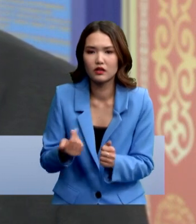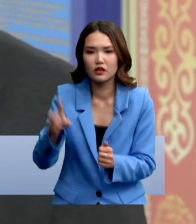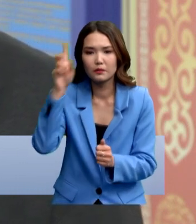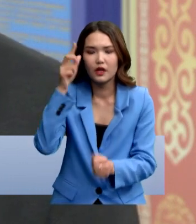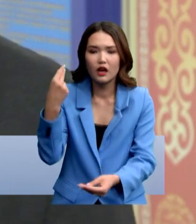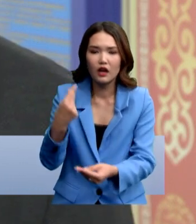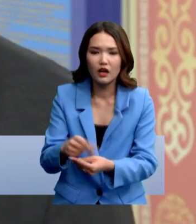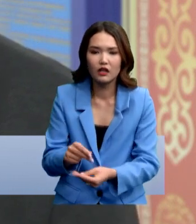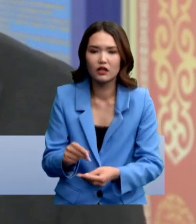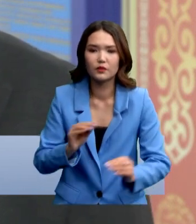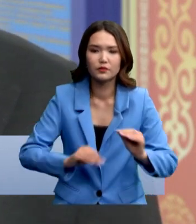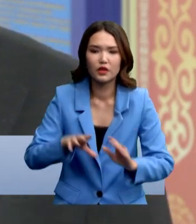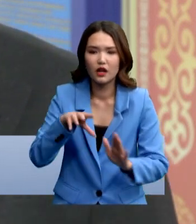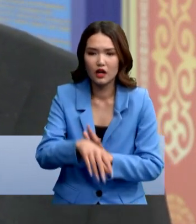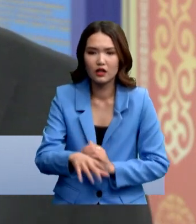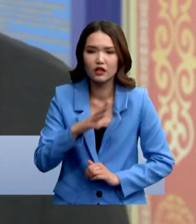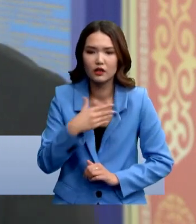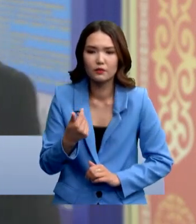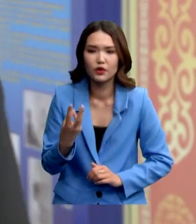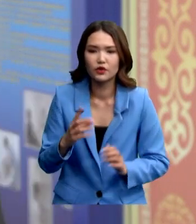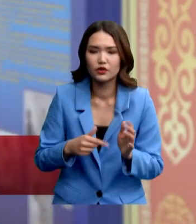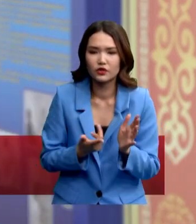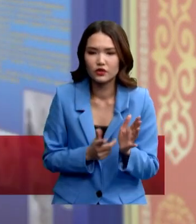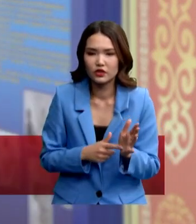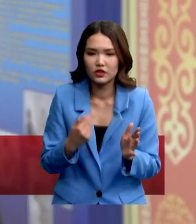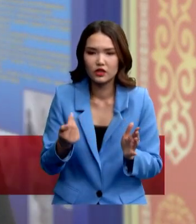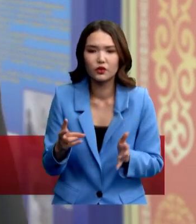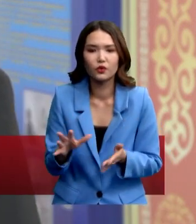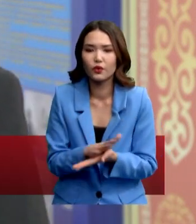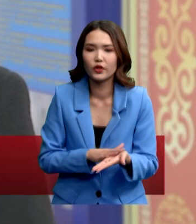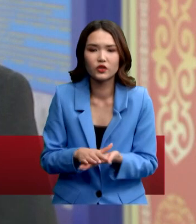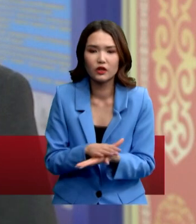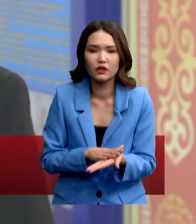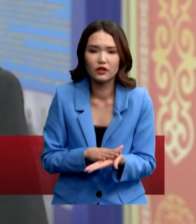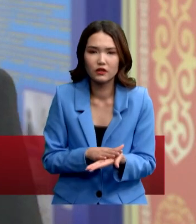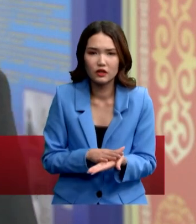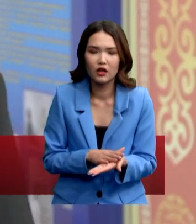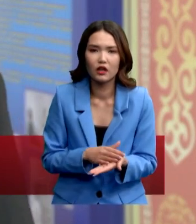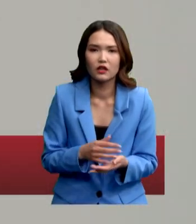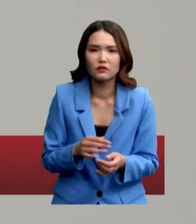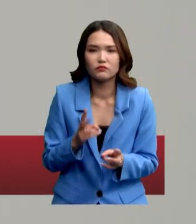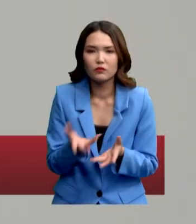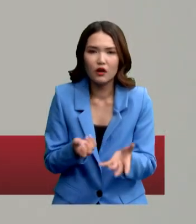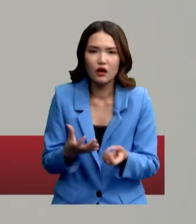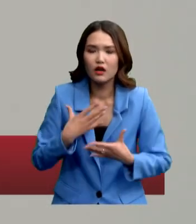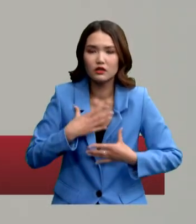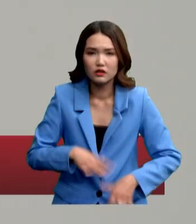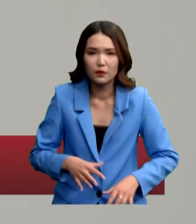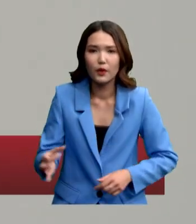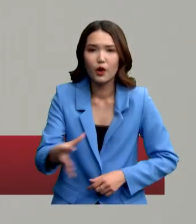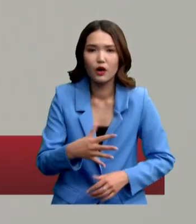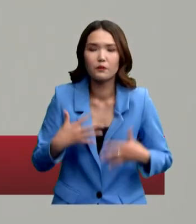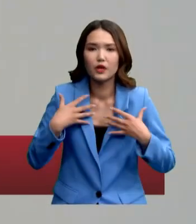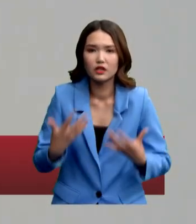алуға саламыз. Былтырғы жылы біз 3-4 рет салдық, бірақ ешқандай да оған шыққан адам болмады. Облыстағы денсаулық